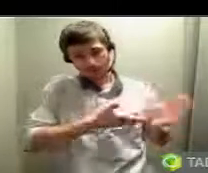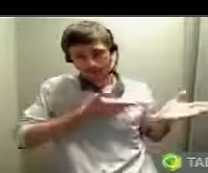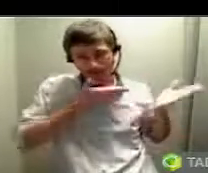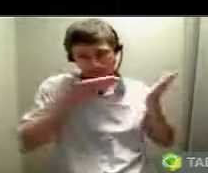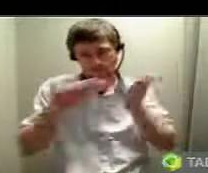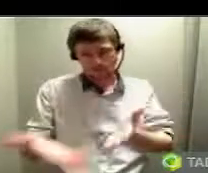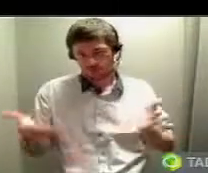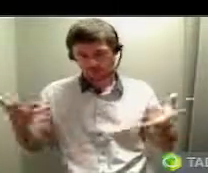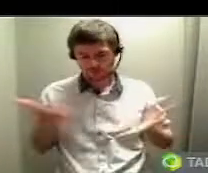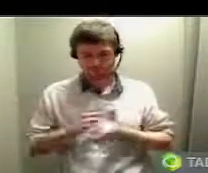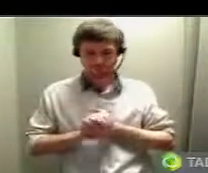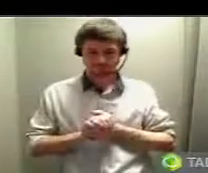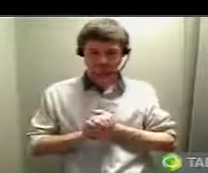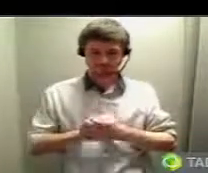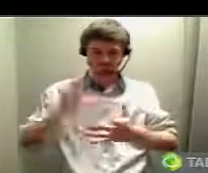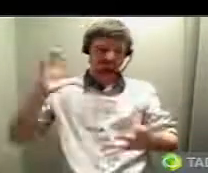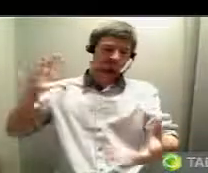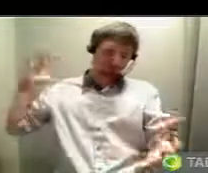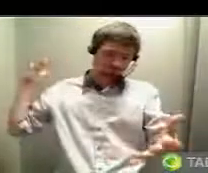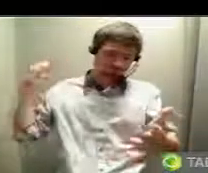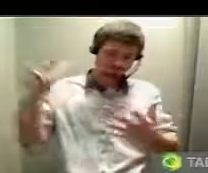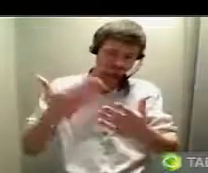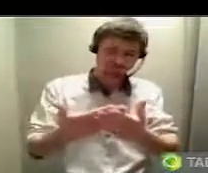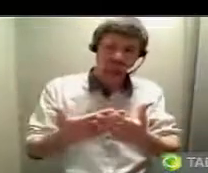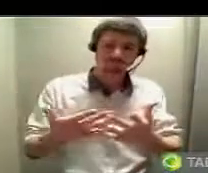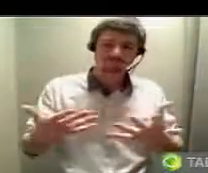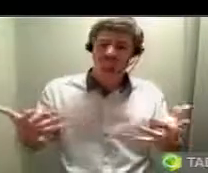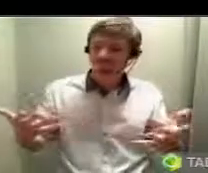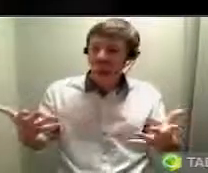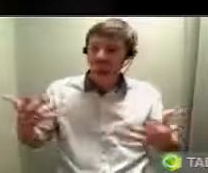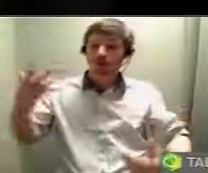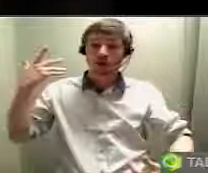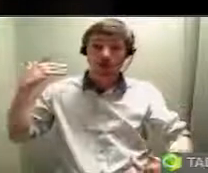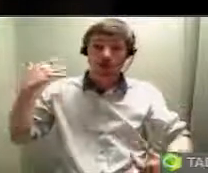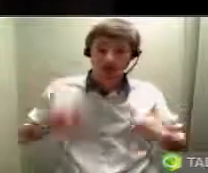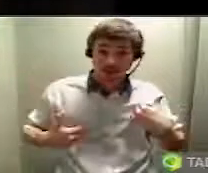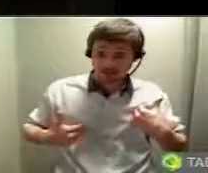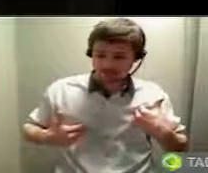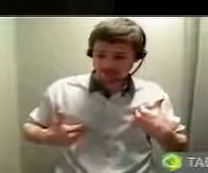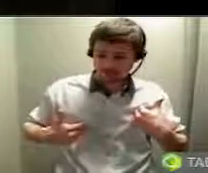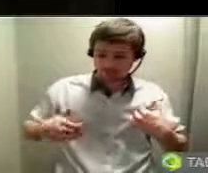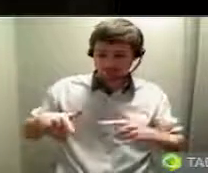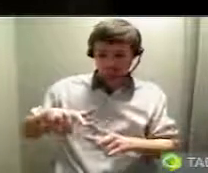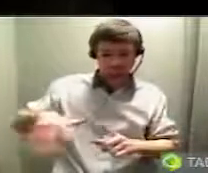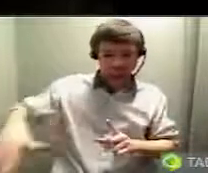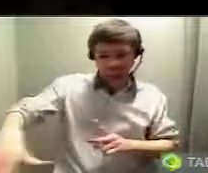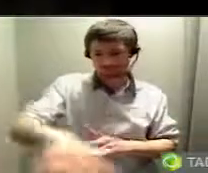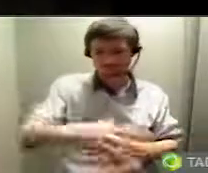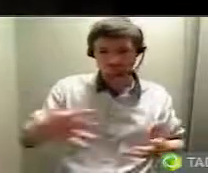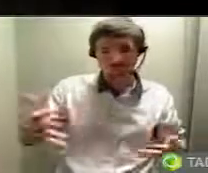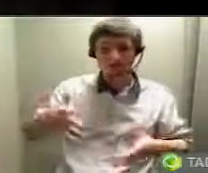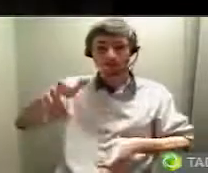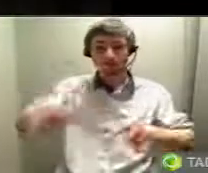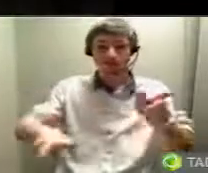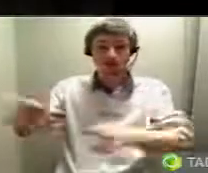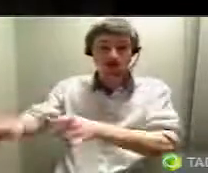que le handicap avait pour origine, pour l'essentiel, les déficiences ou la déficience qu'une personne pouvait connaître.